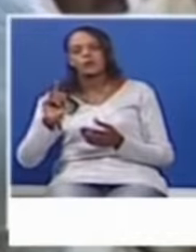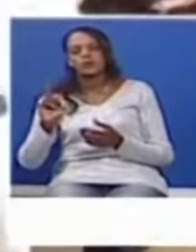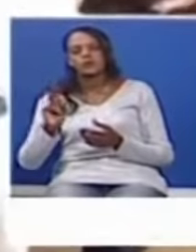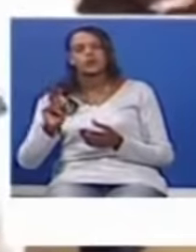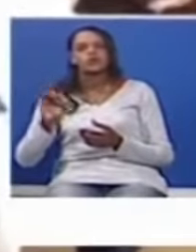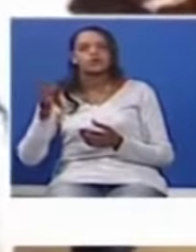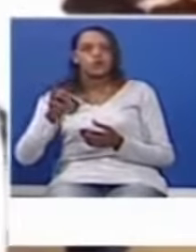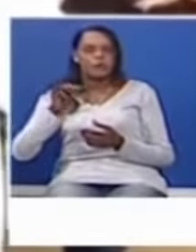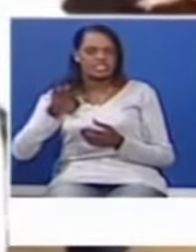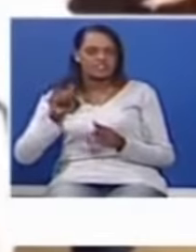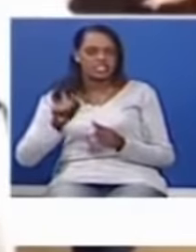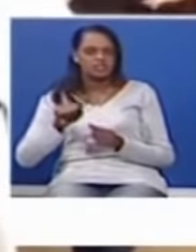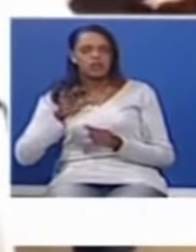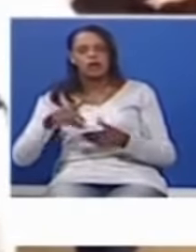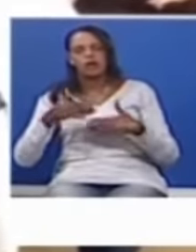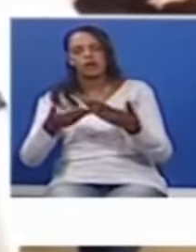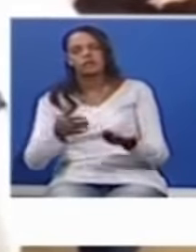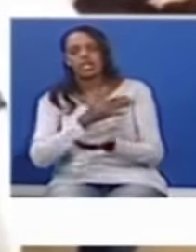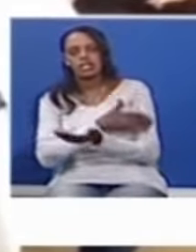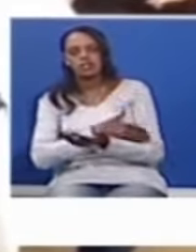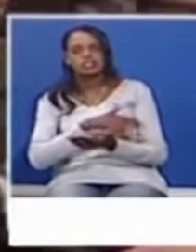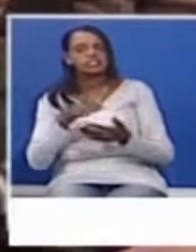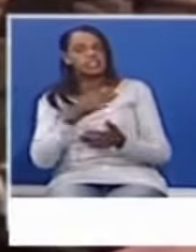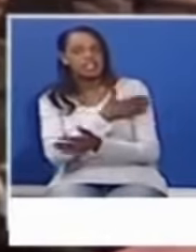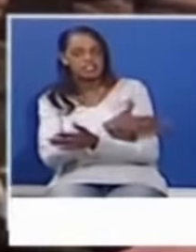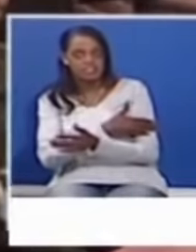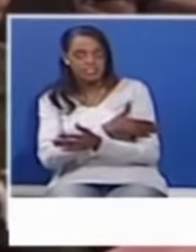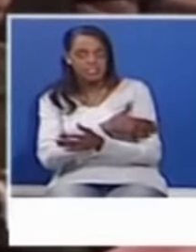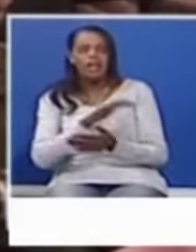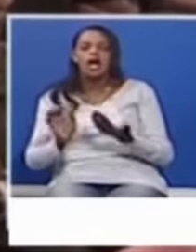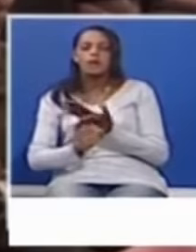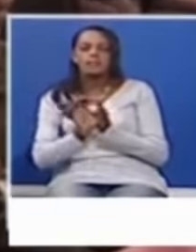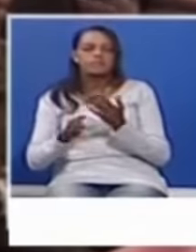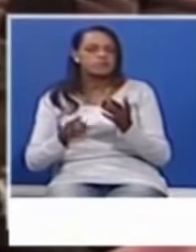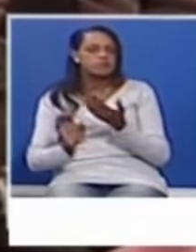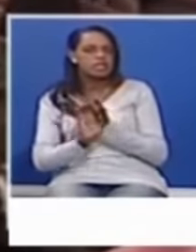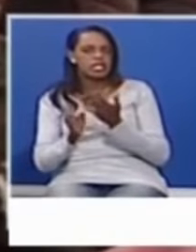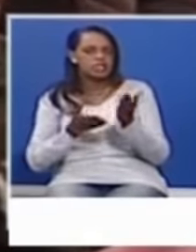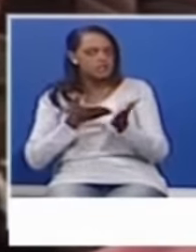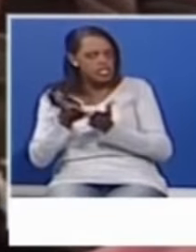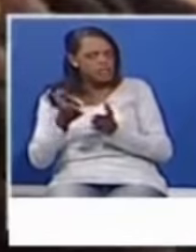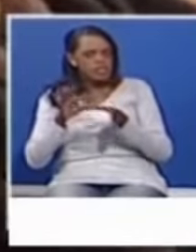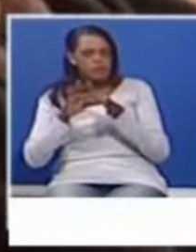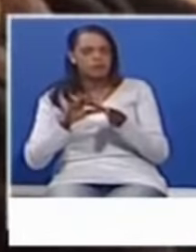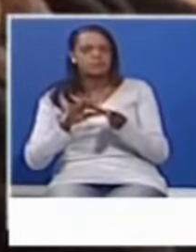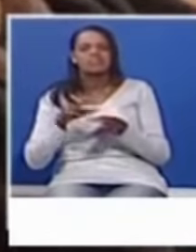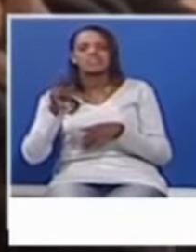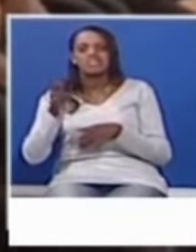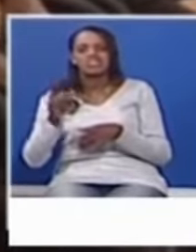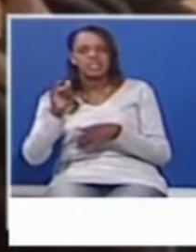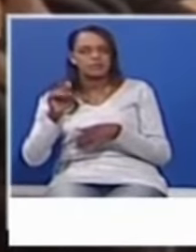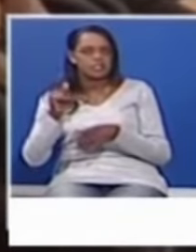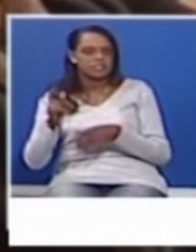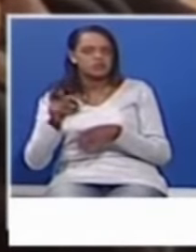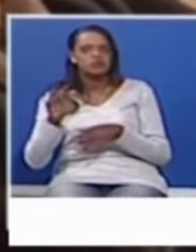መንደፈራ ንዝነጥፉ ወነንቲ ትካላት ወሃብቲ ኣገልግሎት ታትን ሰራሕተኛታትን ኣብ ምክልኻል ተመሓላለፍቲ ሕማማት ብሓፈሻ ኤችኣይቪ/ኤድስ ድማ